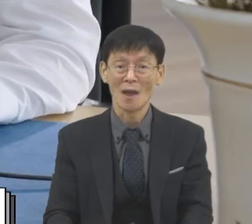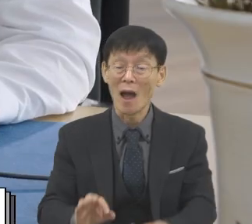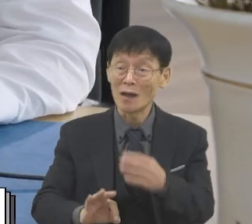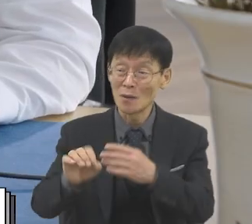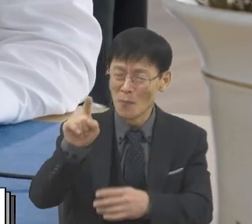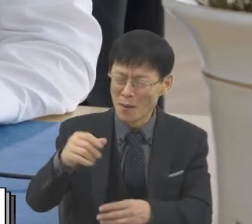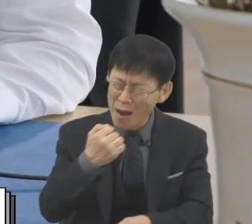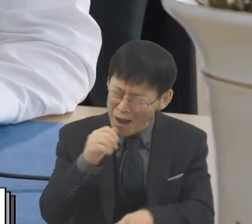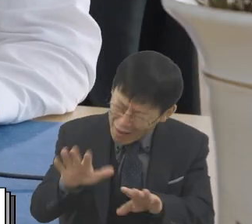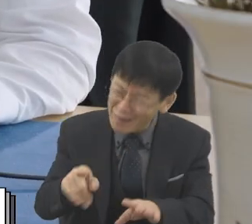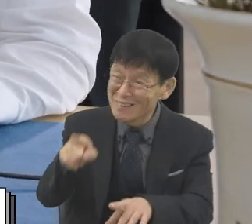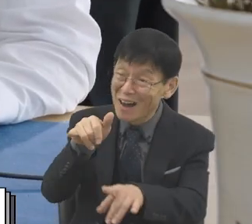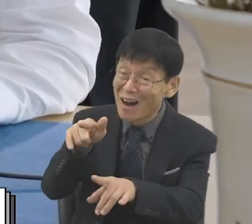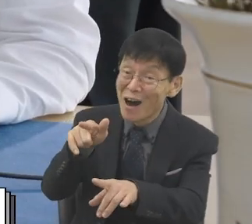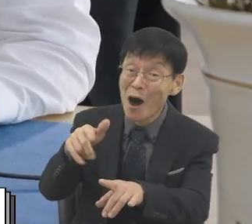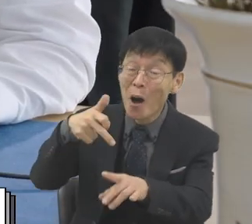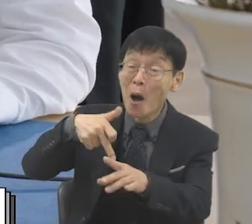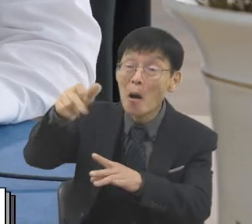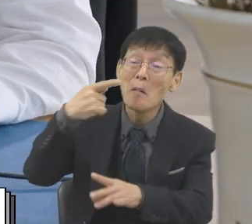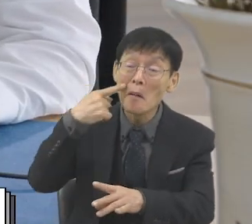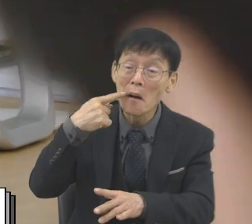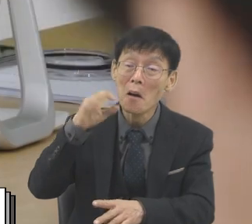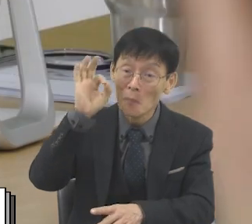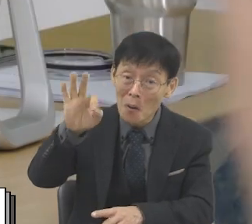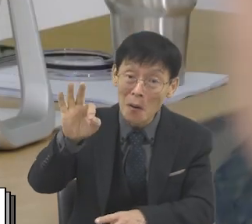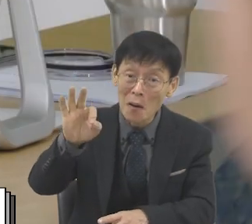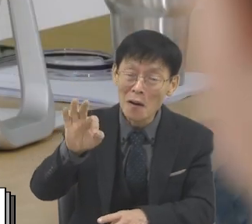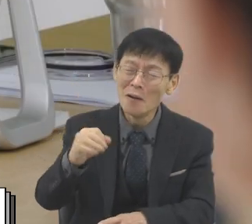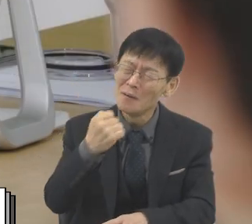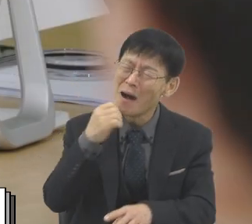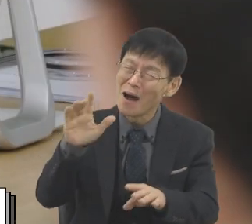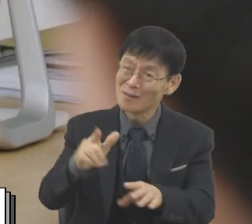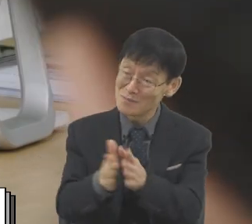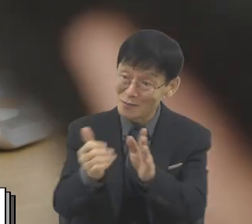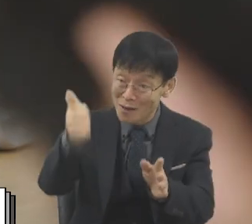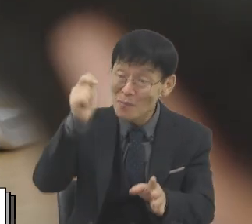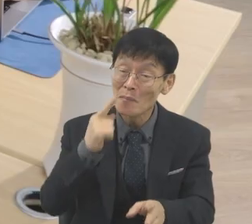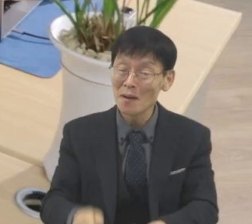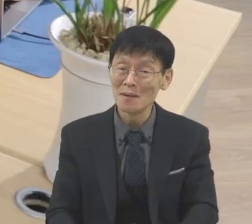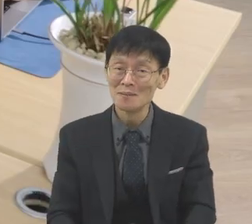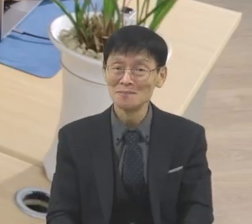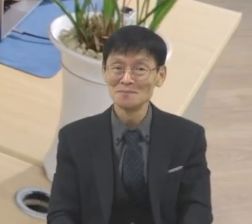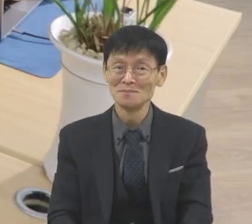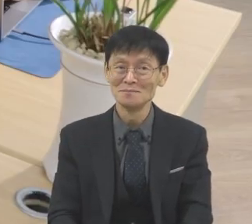제가 아침에 이거 보고 빵 터졌거든요. 제가 보내드릴 테니까 다들 웃으면서 하루 시작하세요.